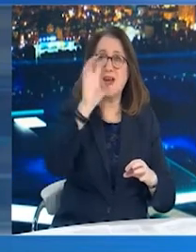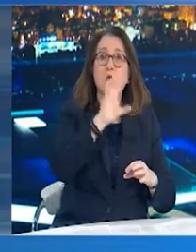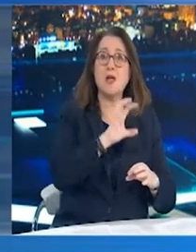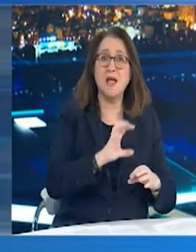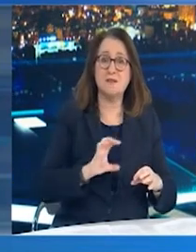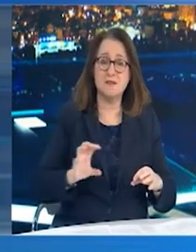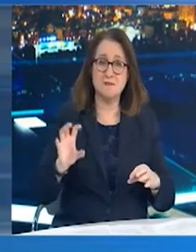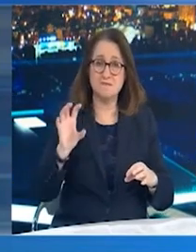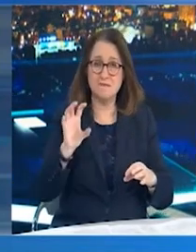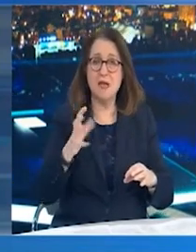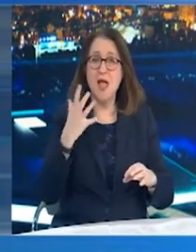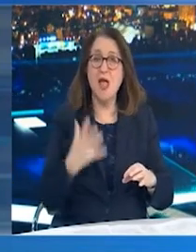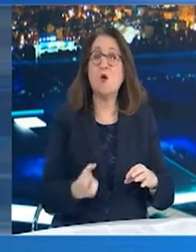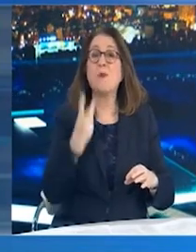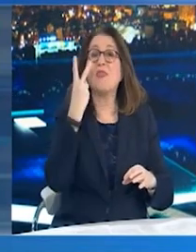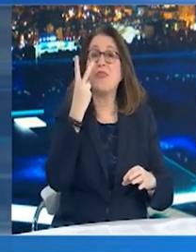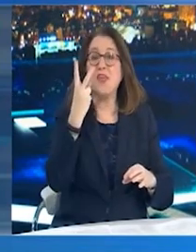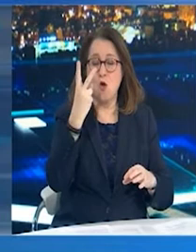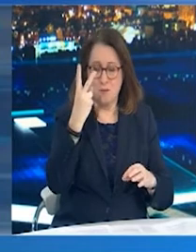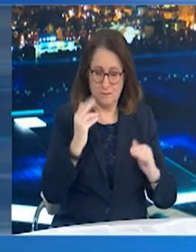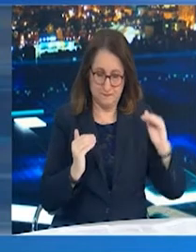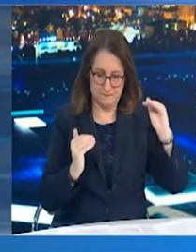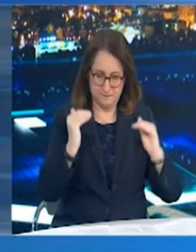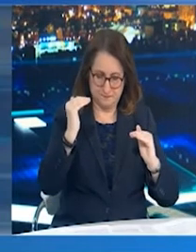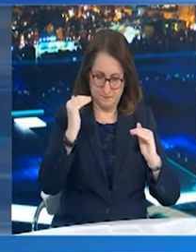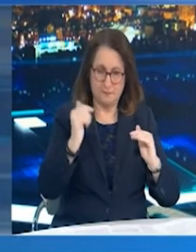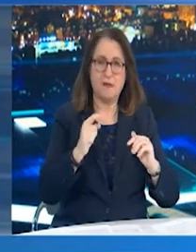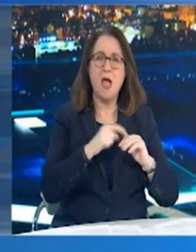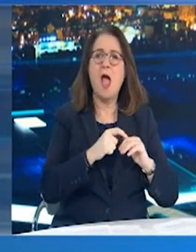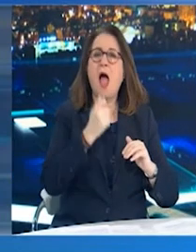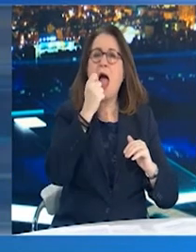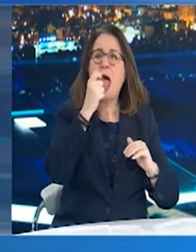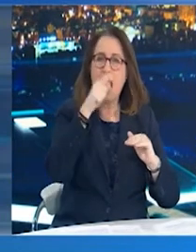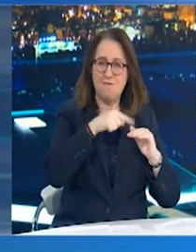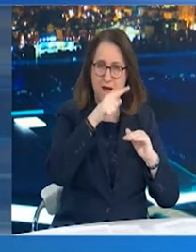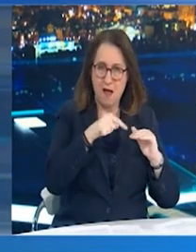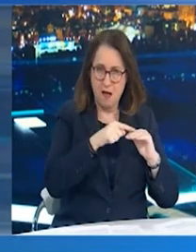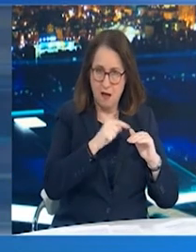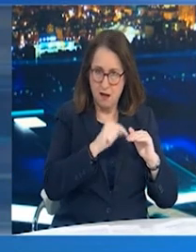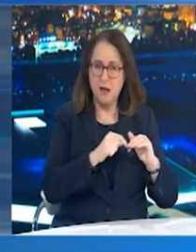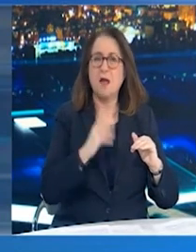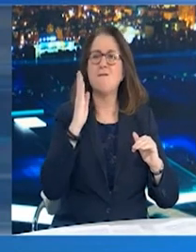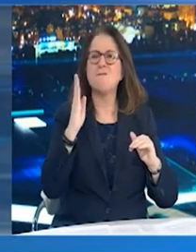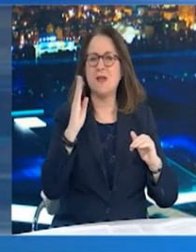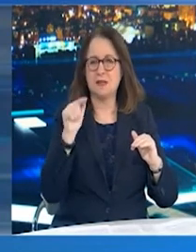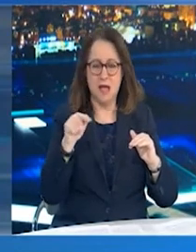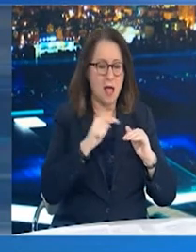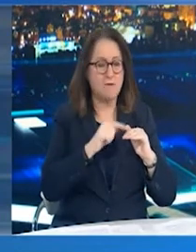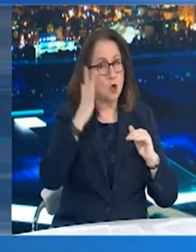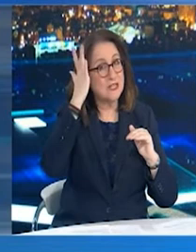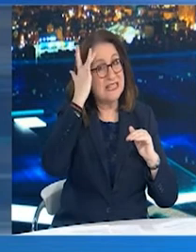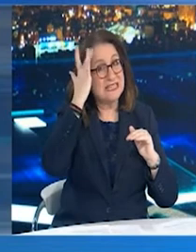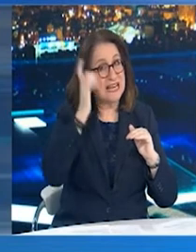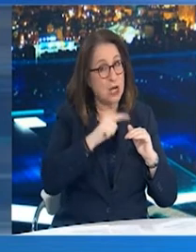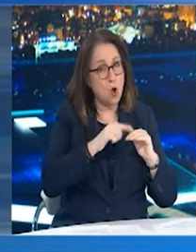Στη χώρα διαμορφώνονται δύο επίπεδα υγειονομικής ασφάλειας. Το επίπεδο Α επιτήρησης, το οποίο θα απεικονίζεται με κίτρινο χρώμα,